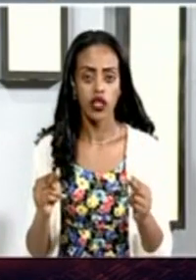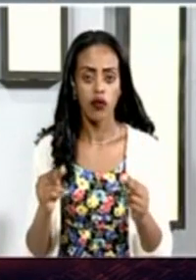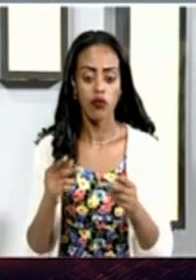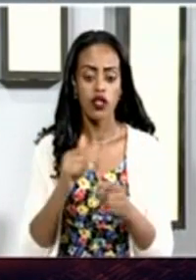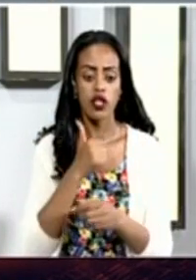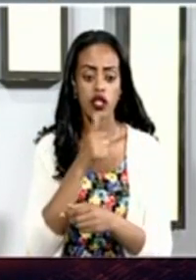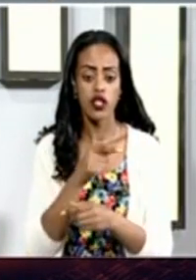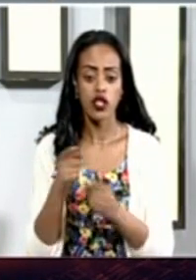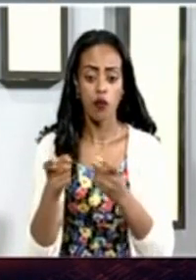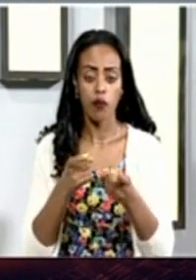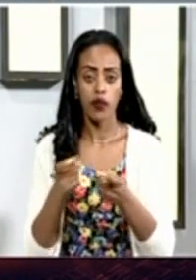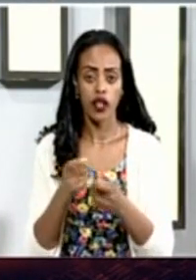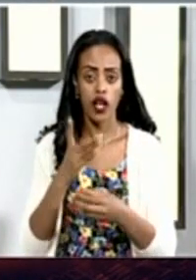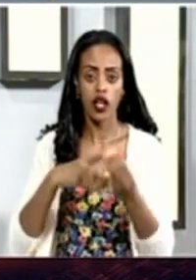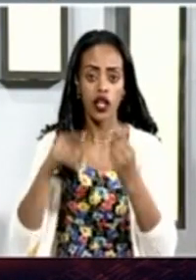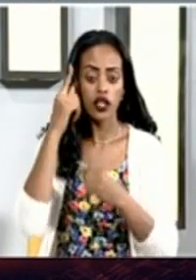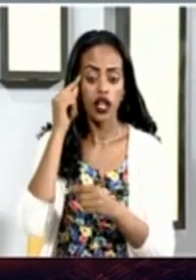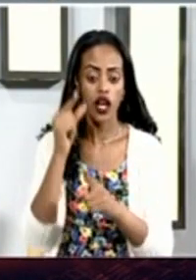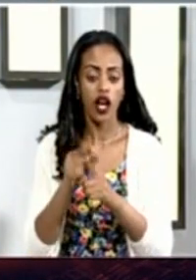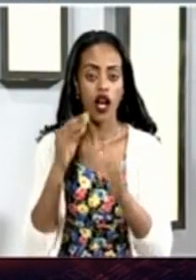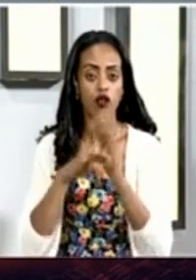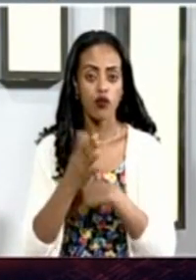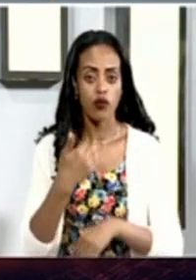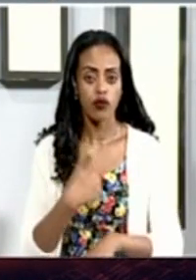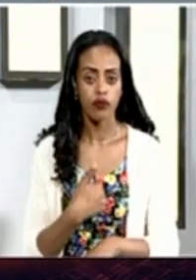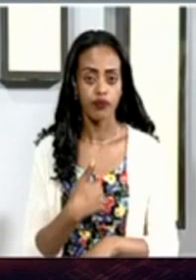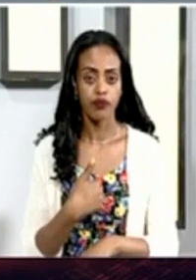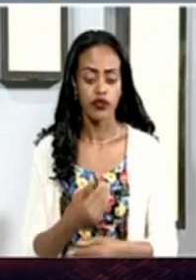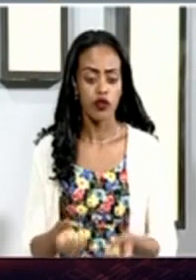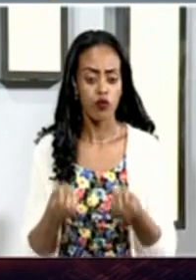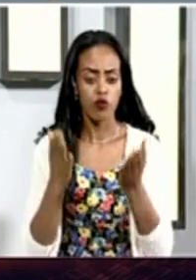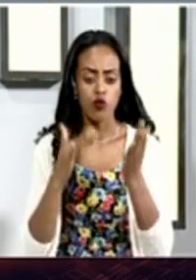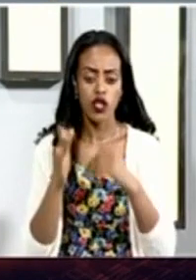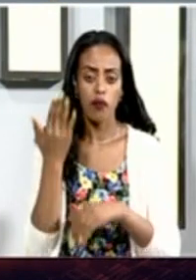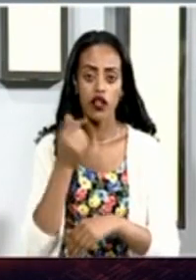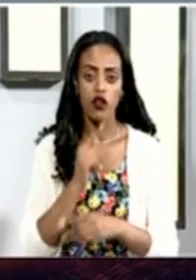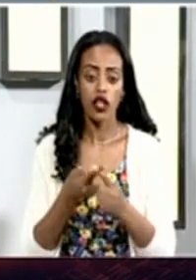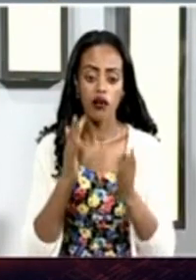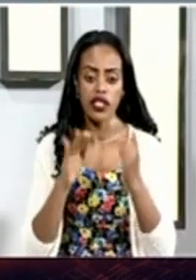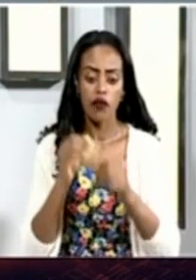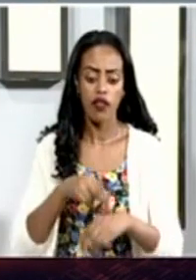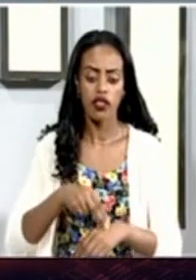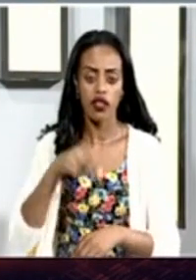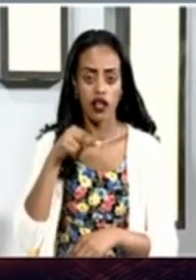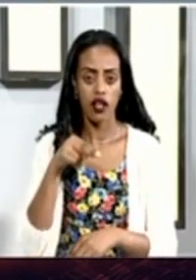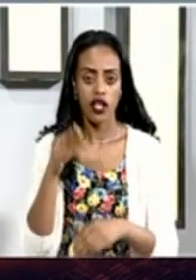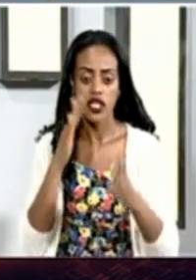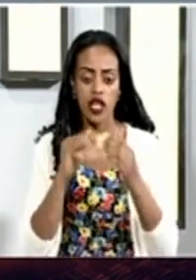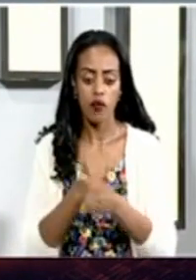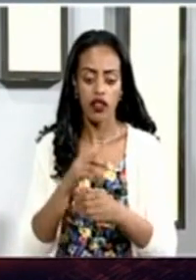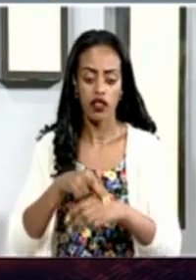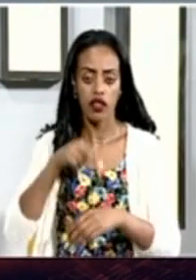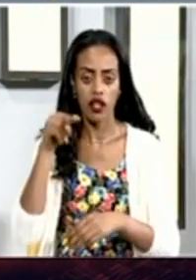محرار كل التقراي قال اتي ولولو بزح تساقامات نيرنئي كا تساقامات يتلا عيلة تساقامات